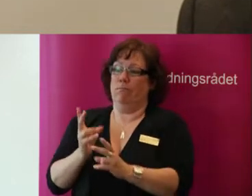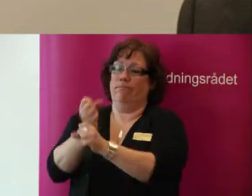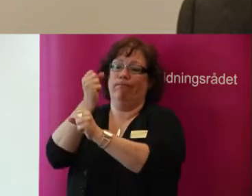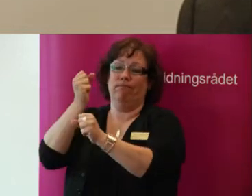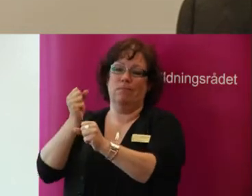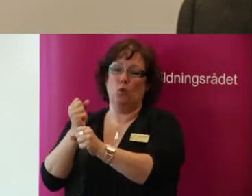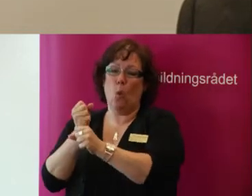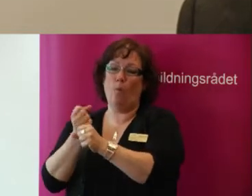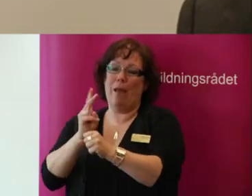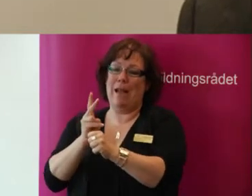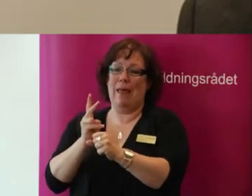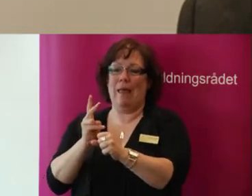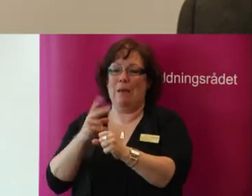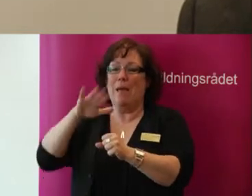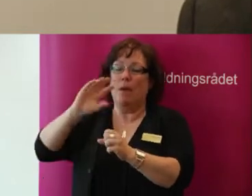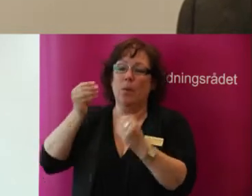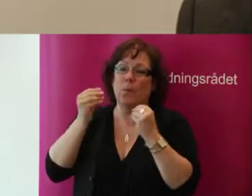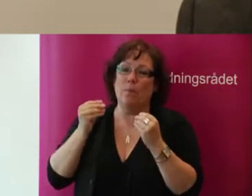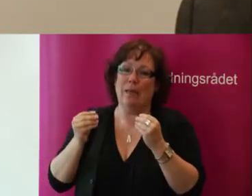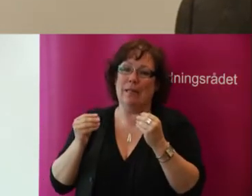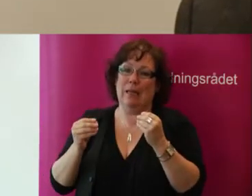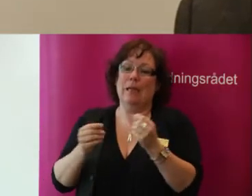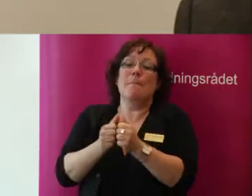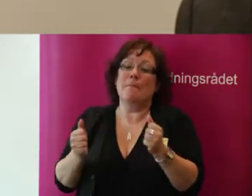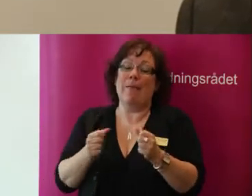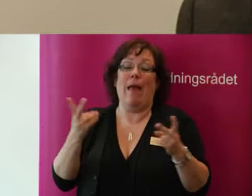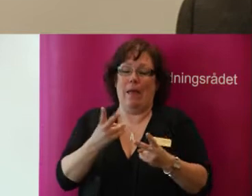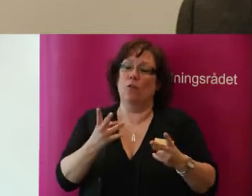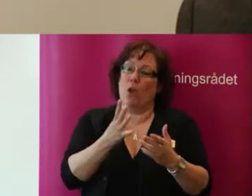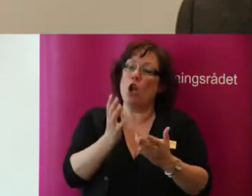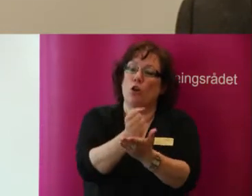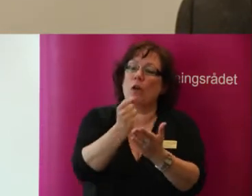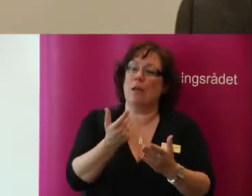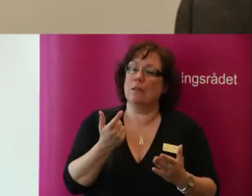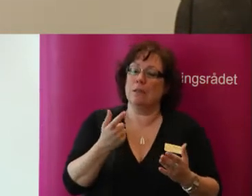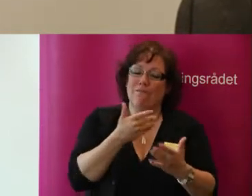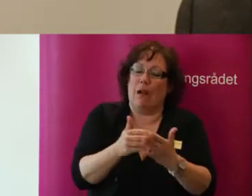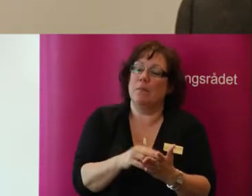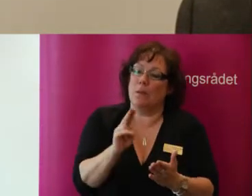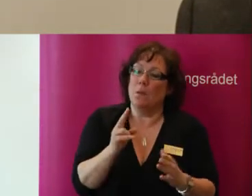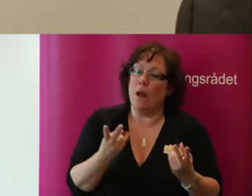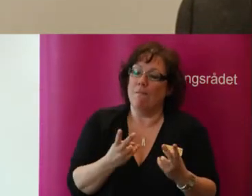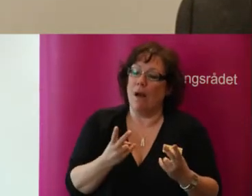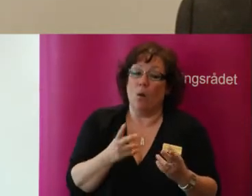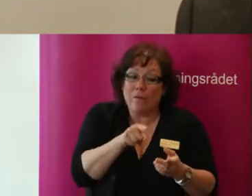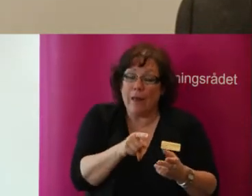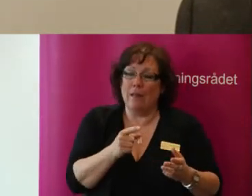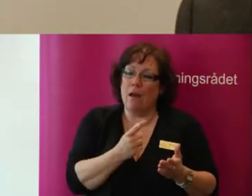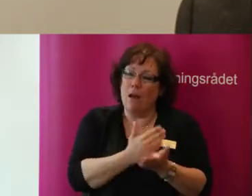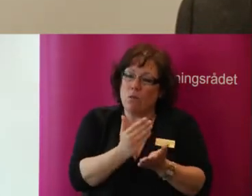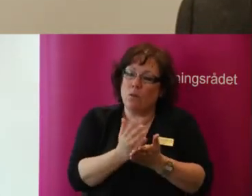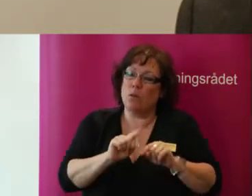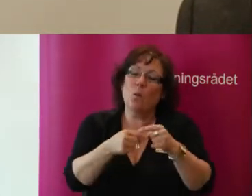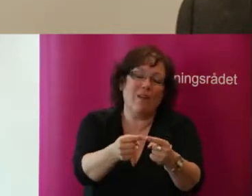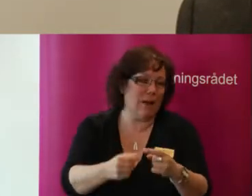studier. Men det är i alla fall en framgång hittills. Som naturligtvis ska utvecklas ytterligare. Jag